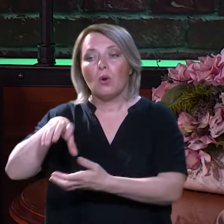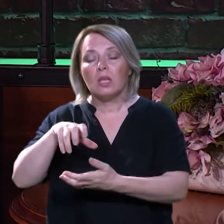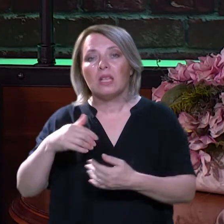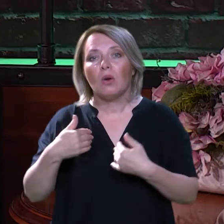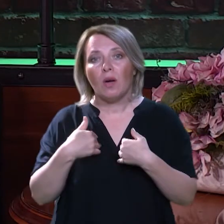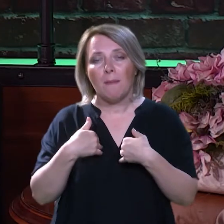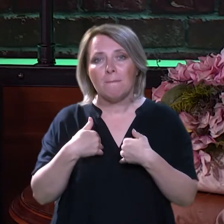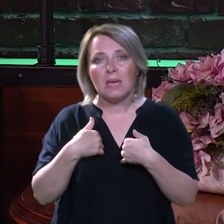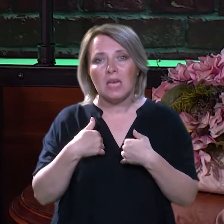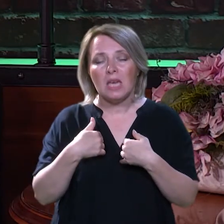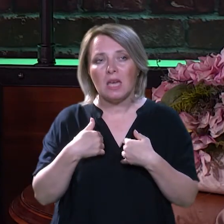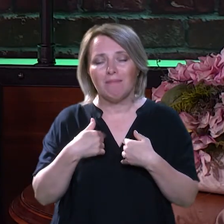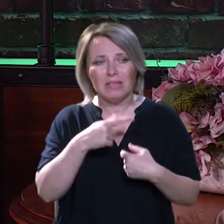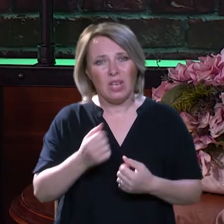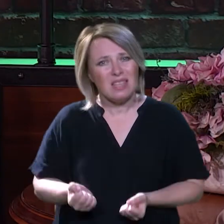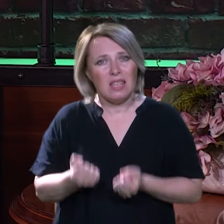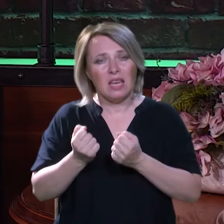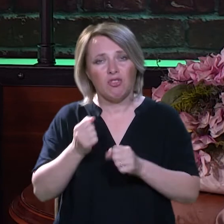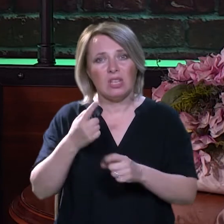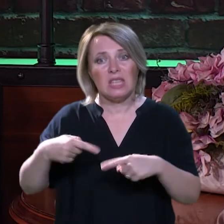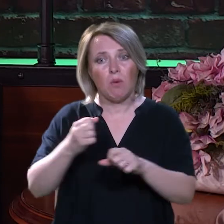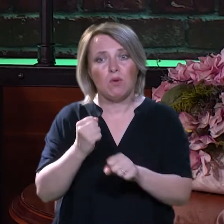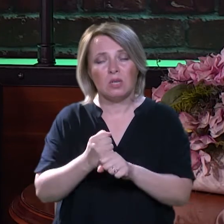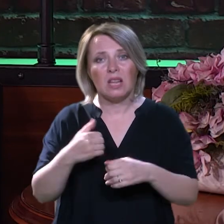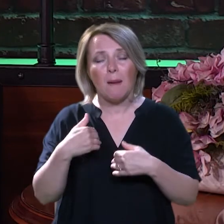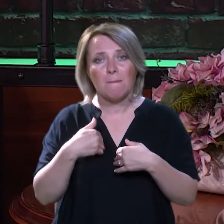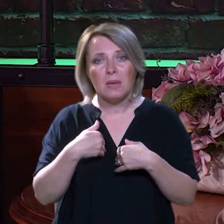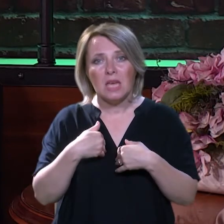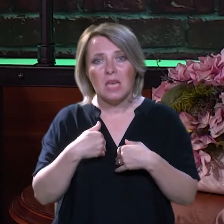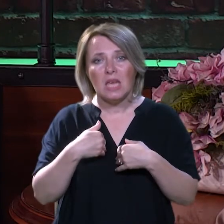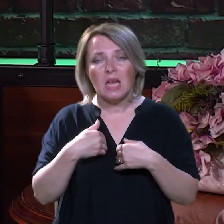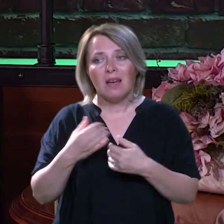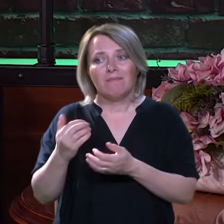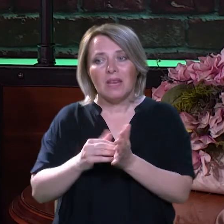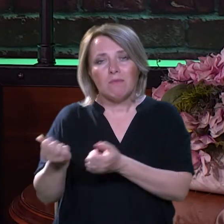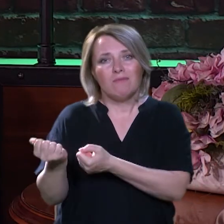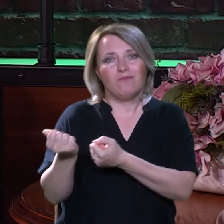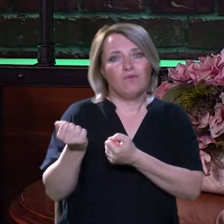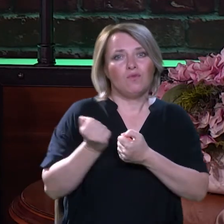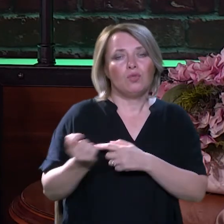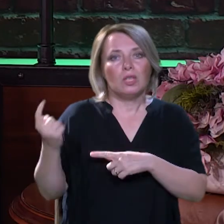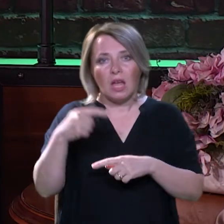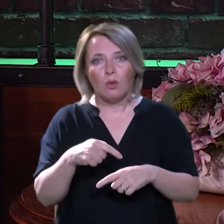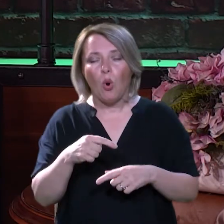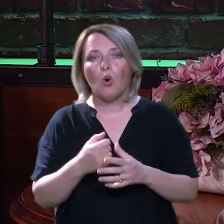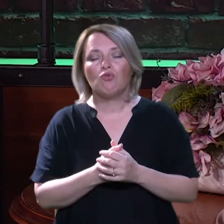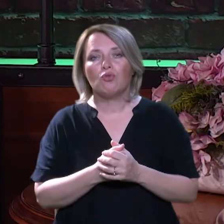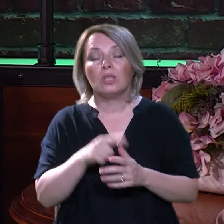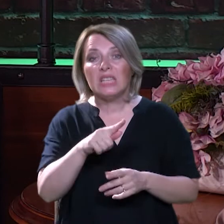roditelji koji mi, to nam je zapravo najteži dio posla, koje mi trebamo zvati i vući nekako za rukav da